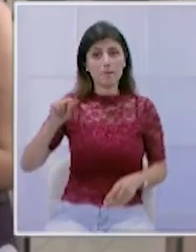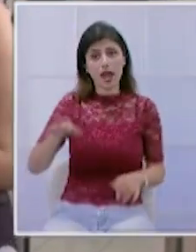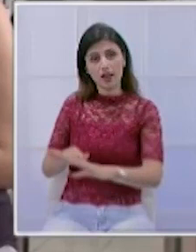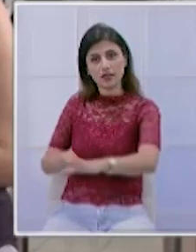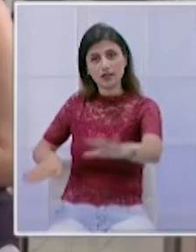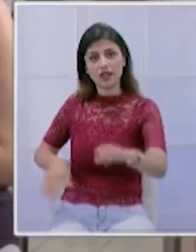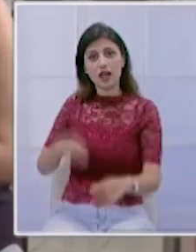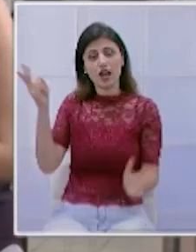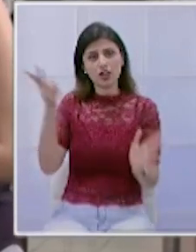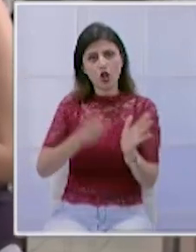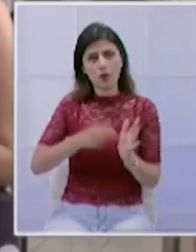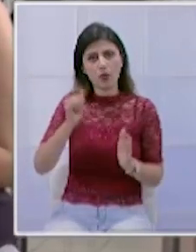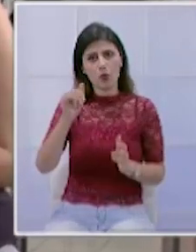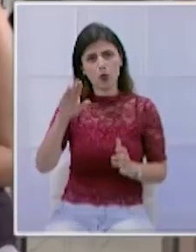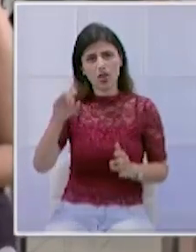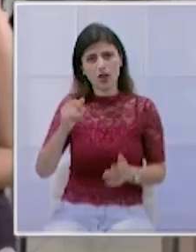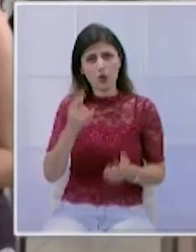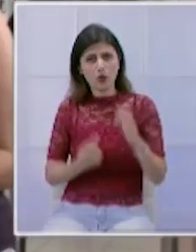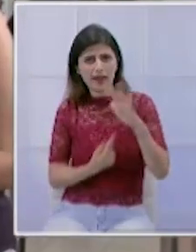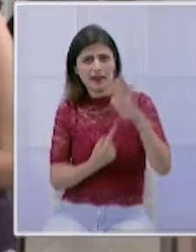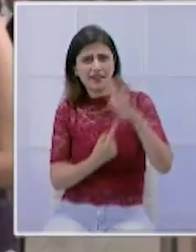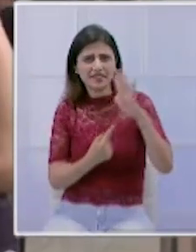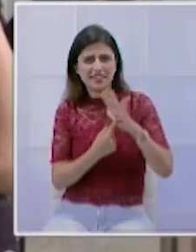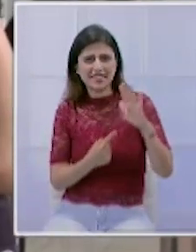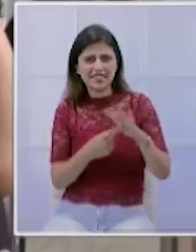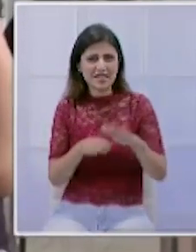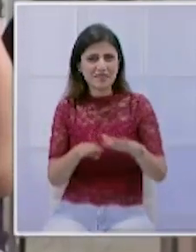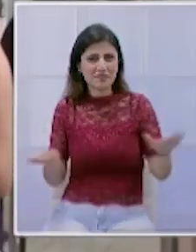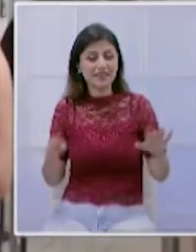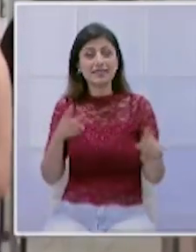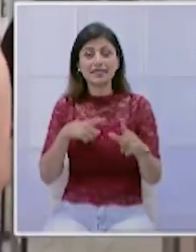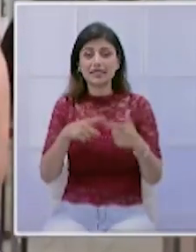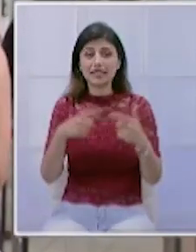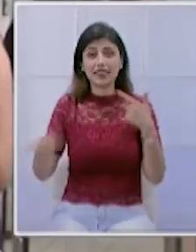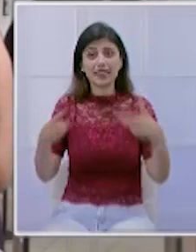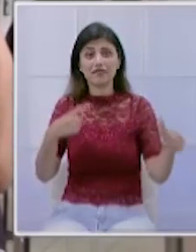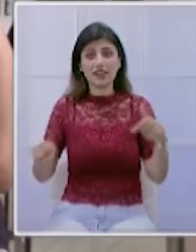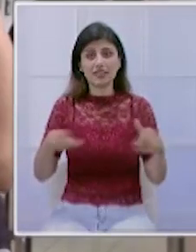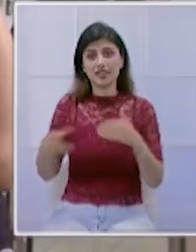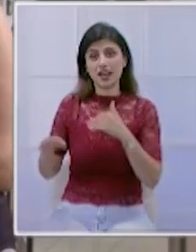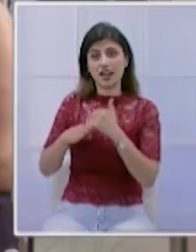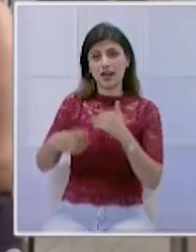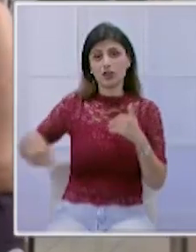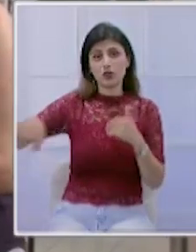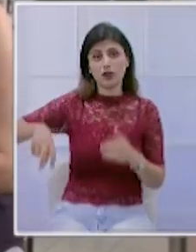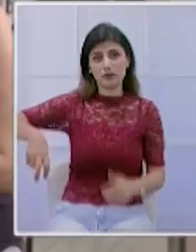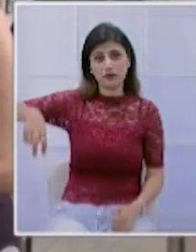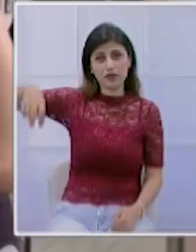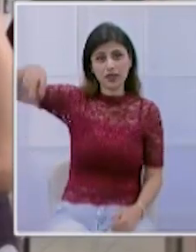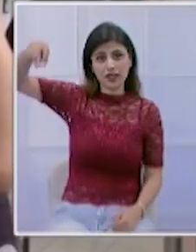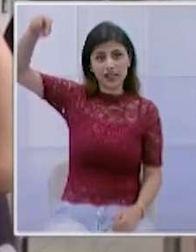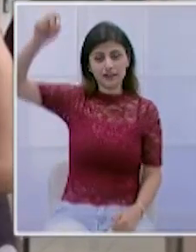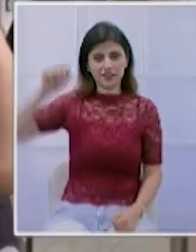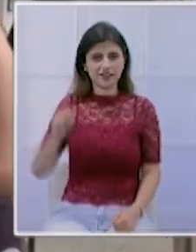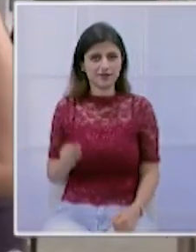Mai sunt diverse, uite, avem lângă noi chiar liftul lui Mühlhausen, adică acel baron